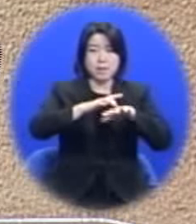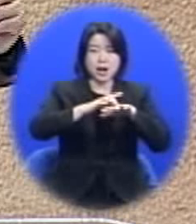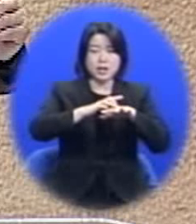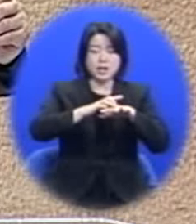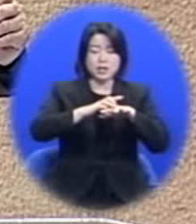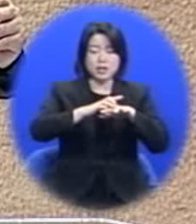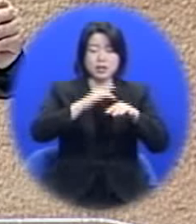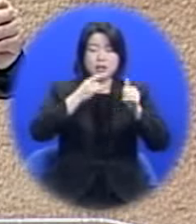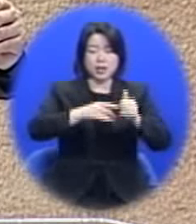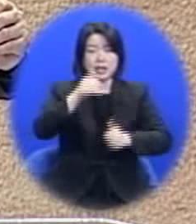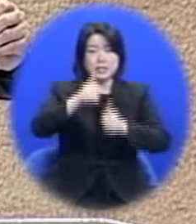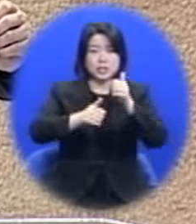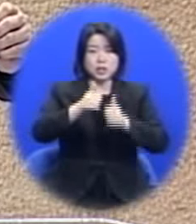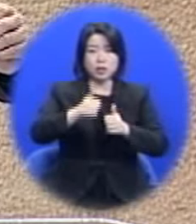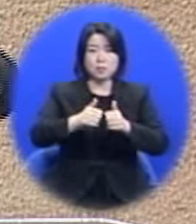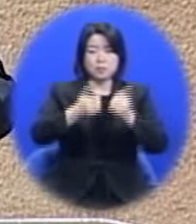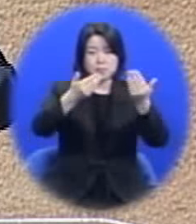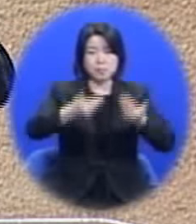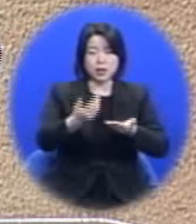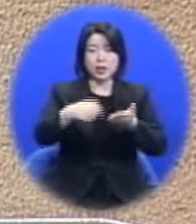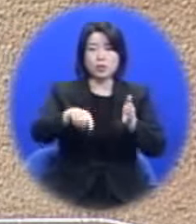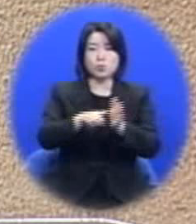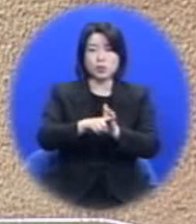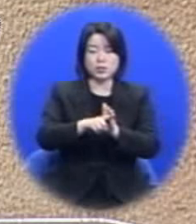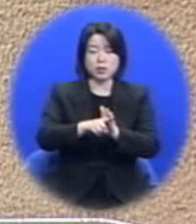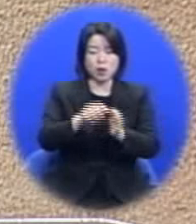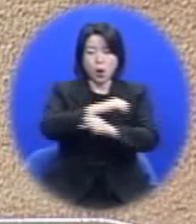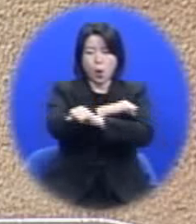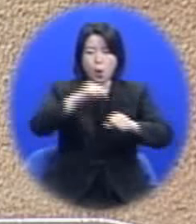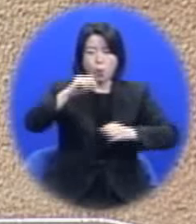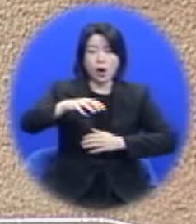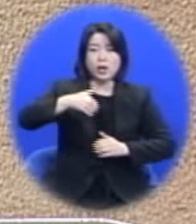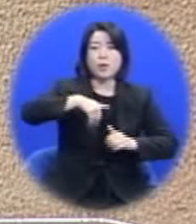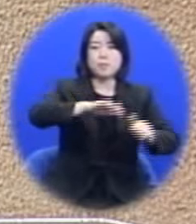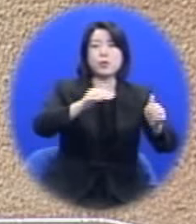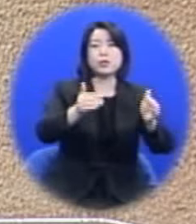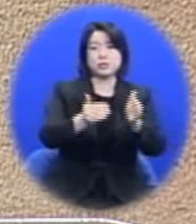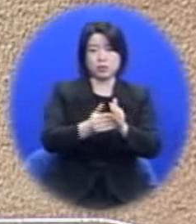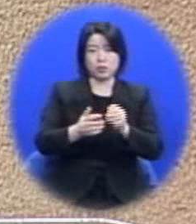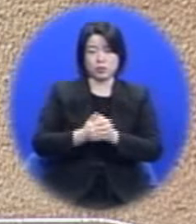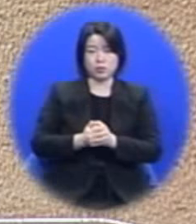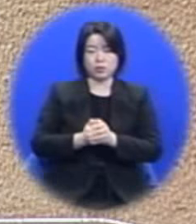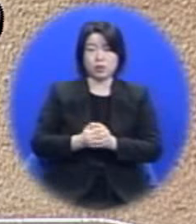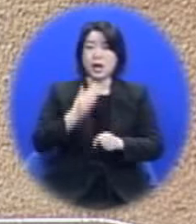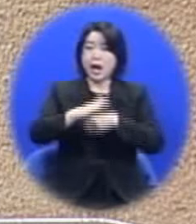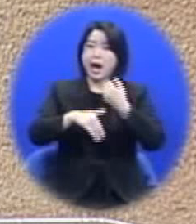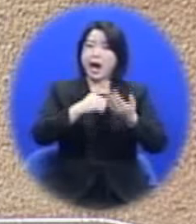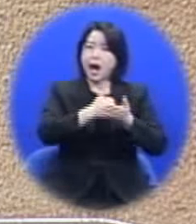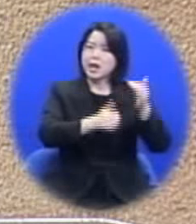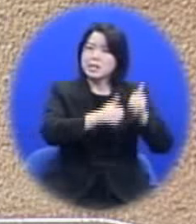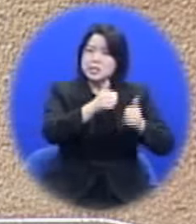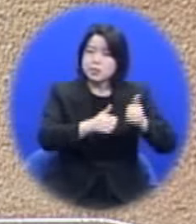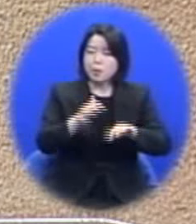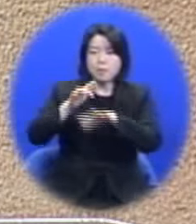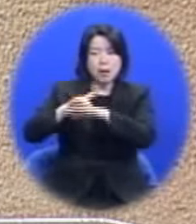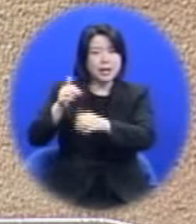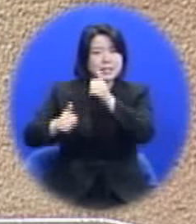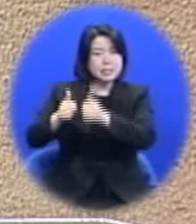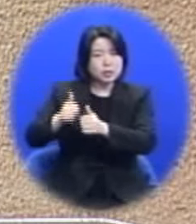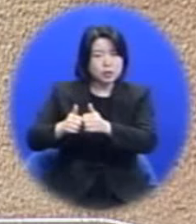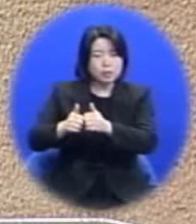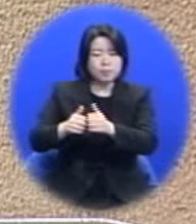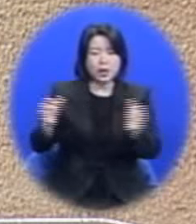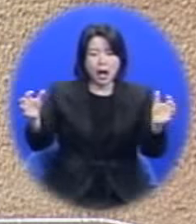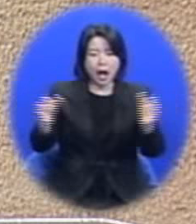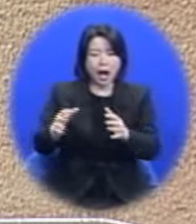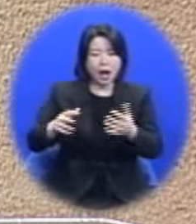광야로 내모셨어요. 그니까 하나님이 하시는 일과 마귀의 시험이 이렇게 함께 섞여 있어요.